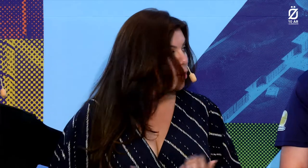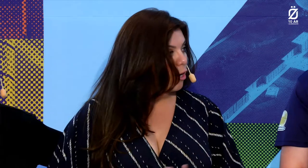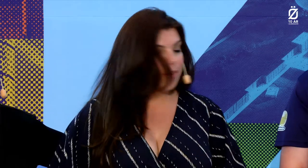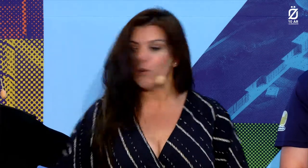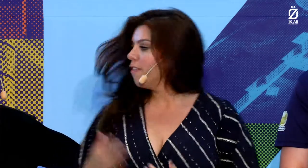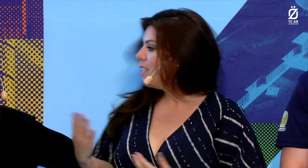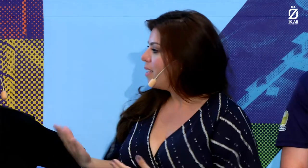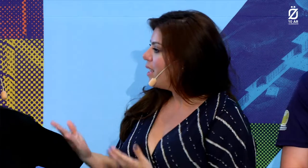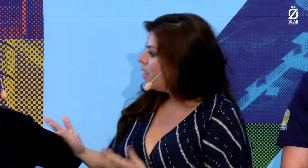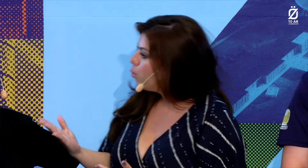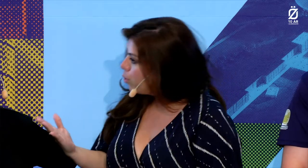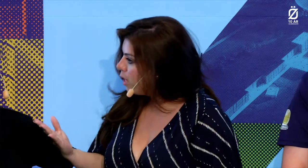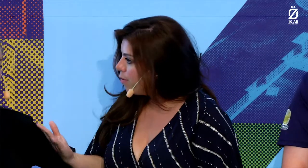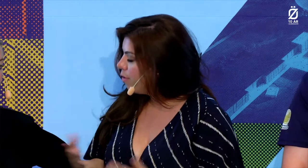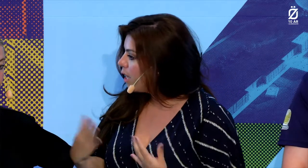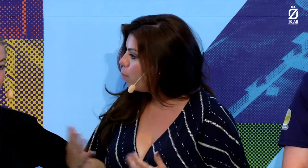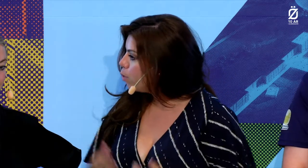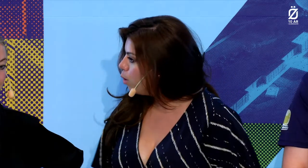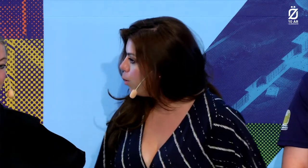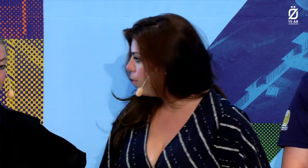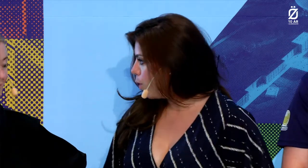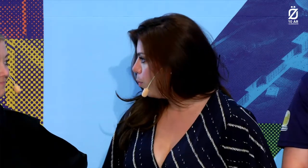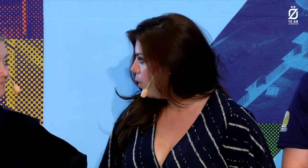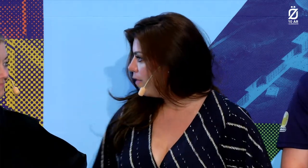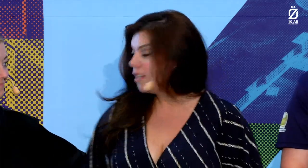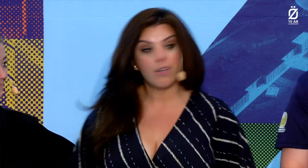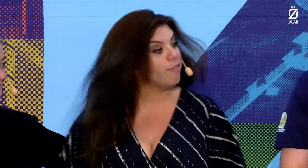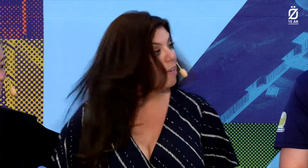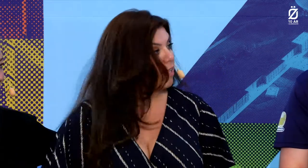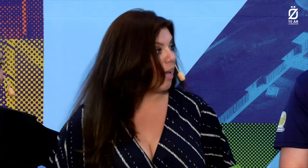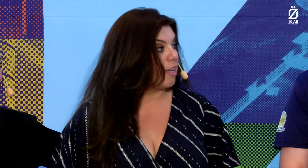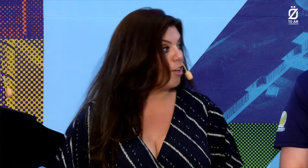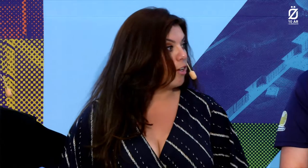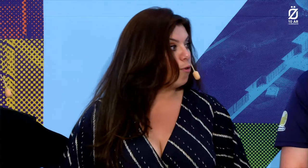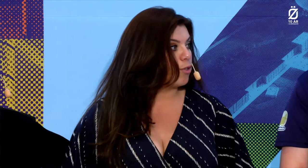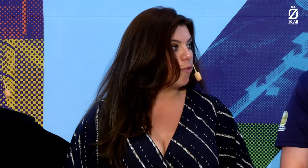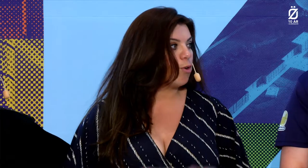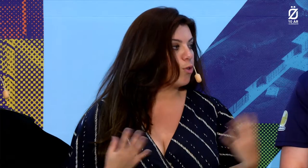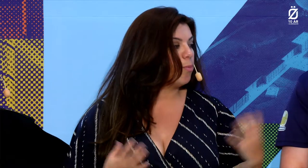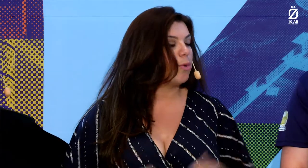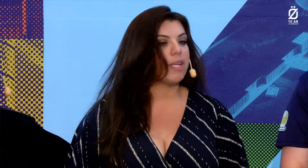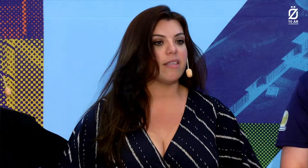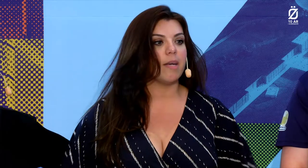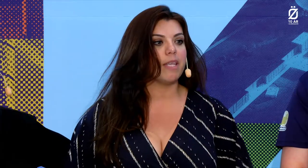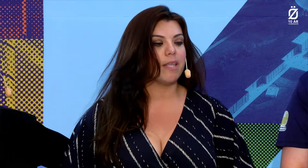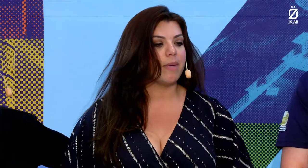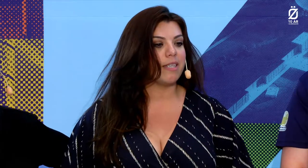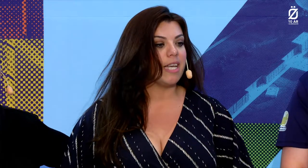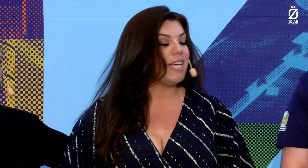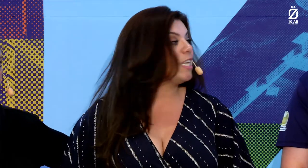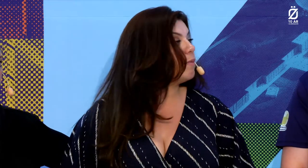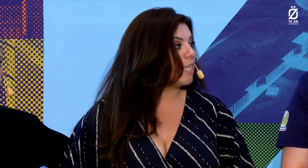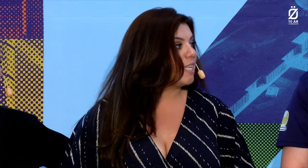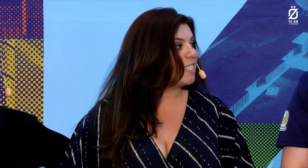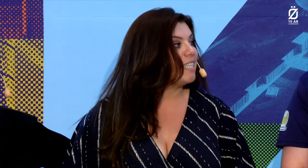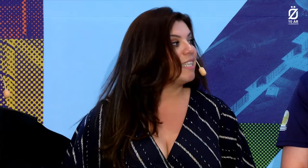vi inte rår över. Och jag vet att det är ingen ursäkt. Vi kan absolut vara med och påverka, och det vill vi gärna göra. Också. Vi har också påbörjat arbete